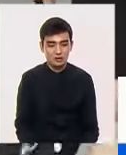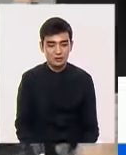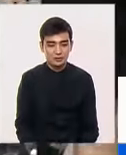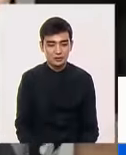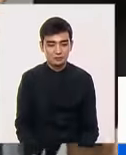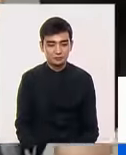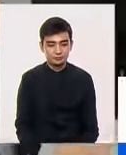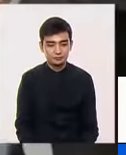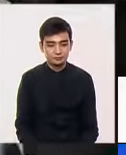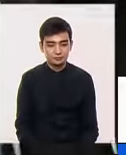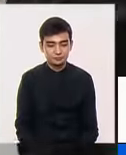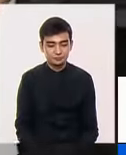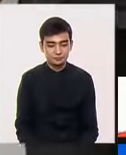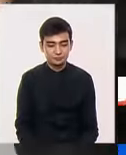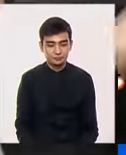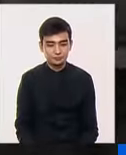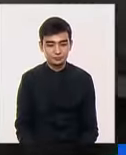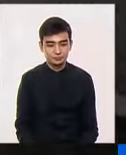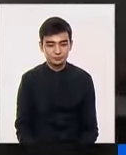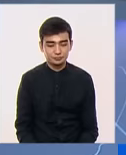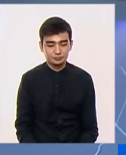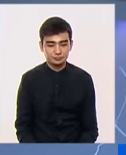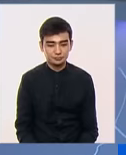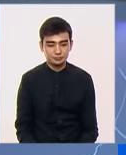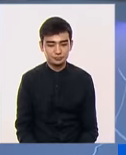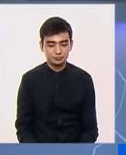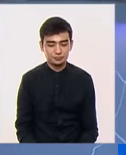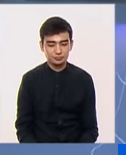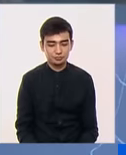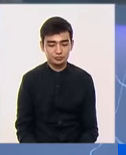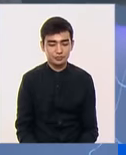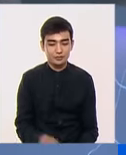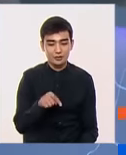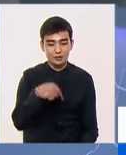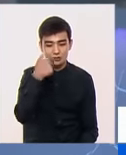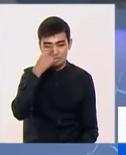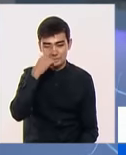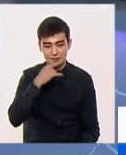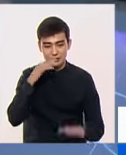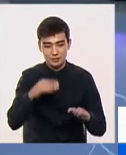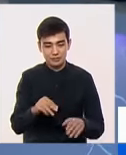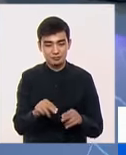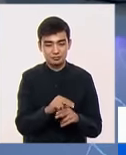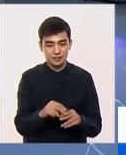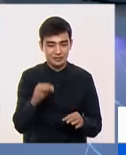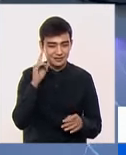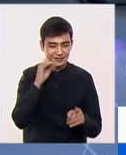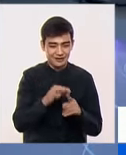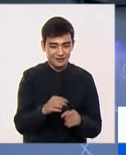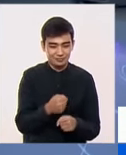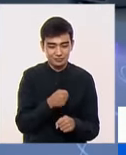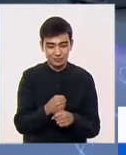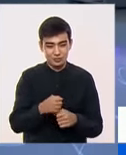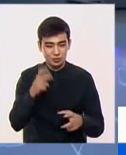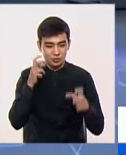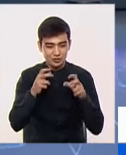евгения левченко информбюро с этого года в казахстане действуют в целевая подготовка студентам